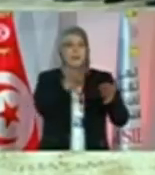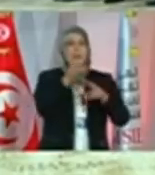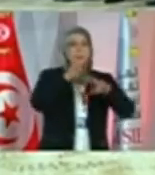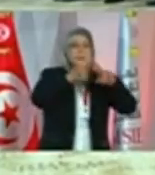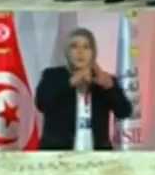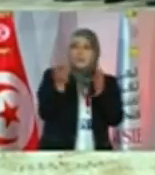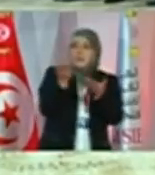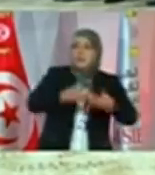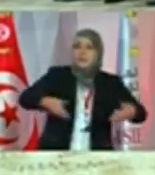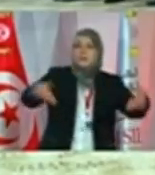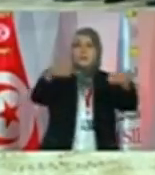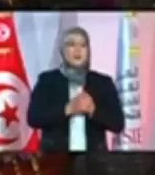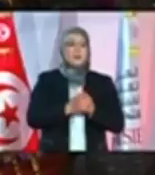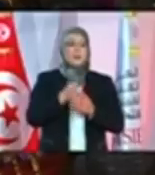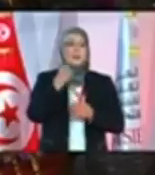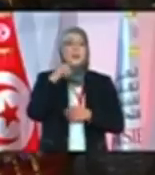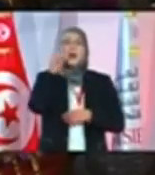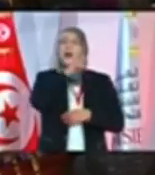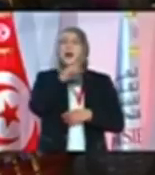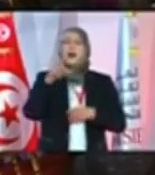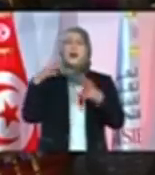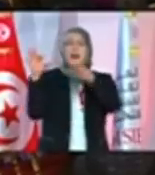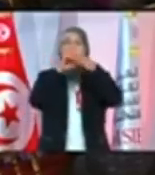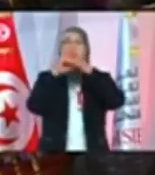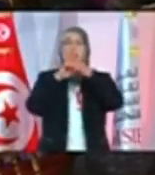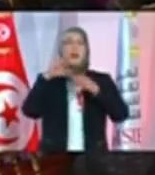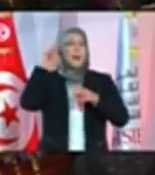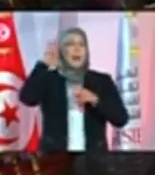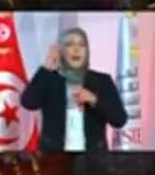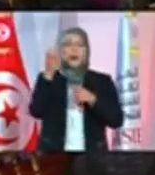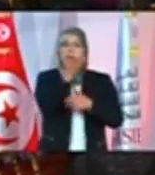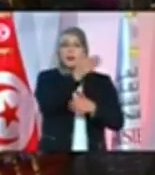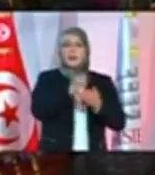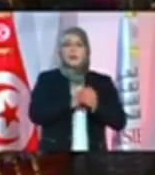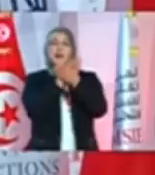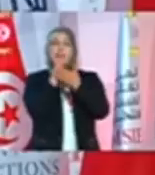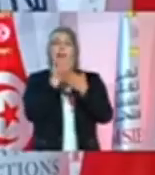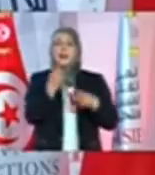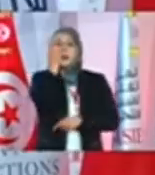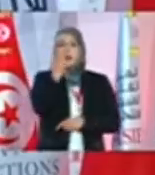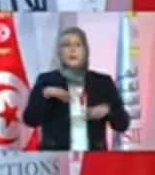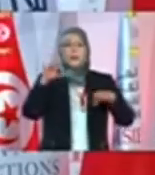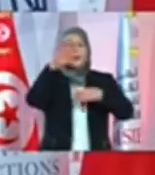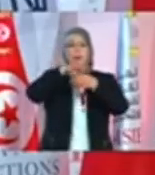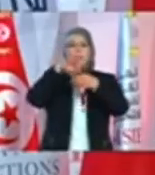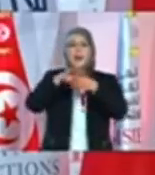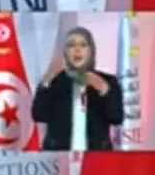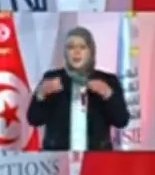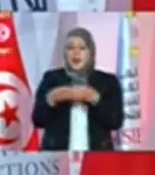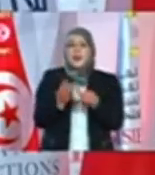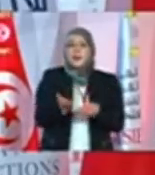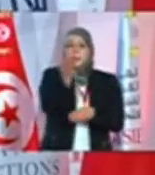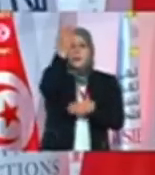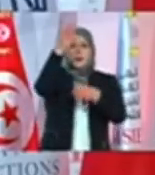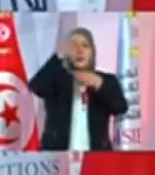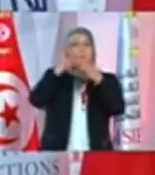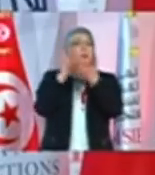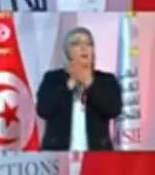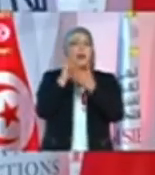مساء اليوم جاهزية مراكز ومكاتب الاقتراع لإنجاح العملية الانتخابية. هزت الهيئة العليا المستقلة